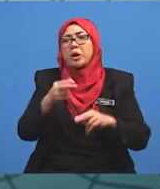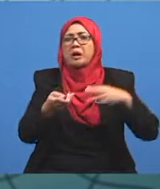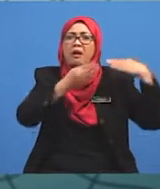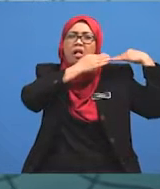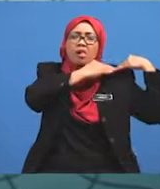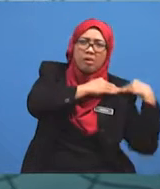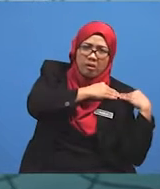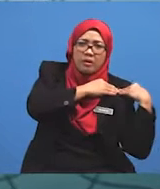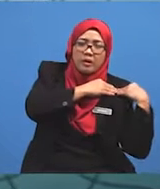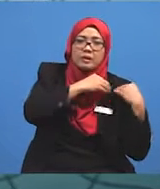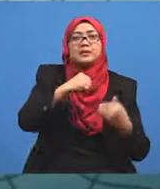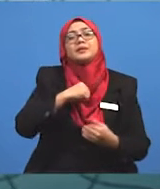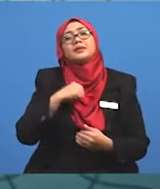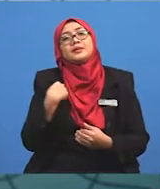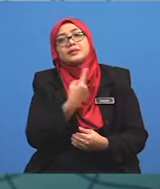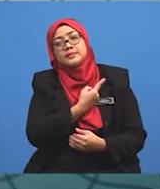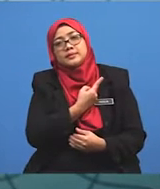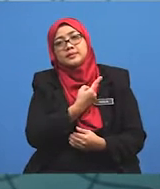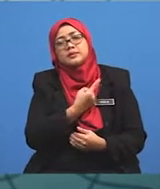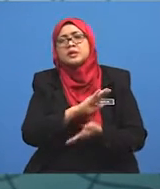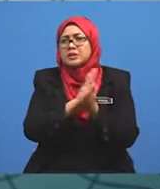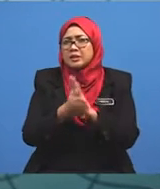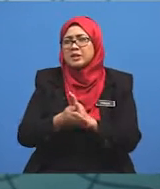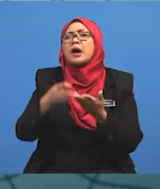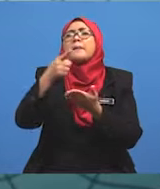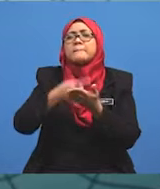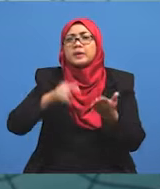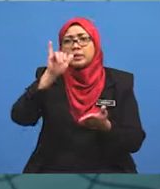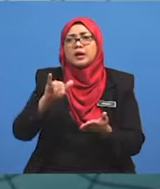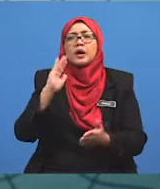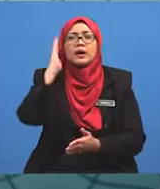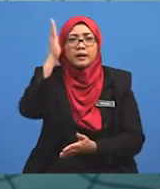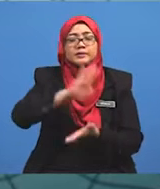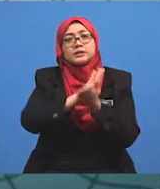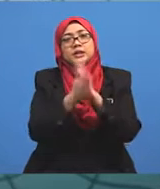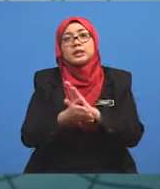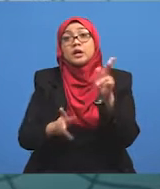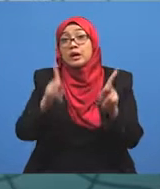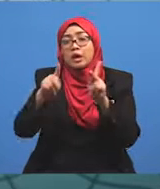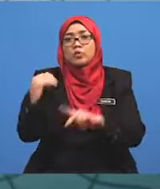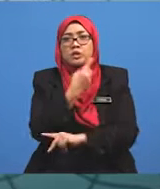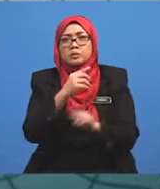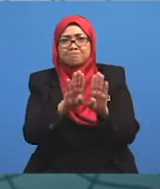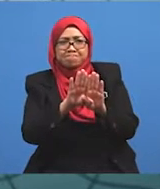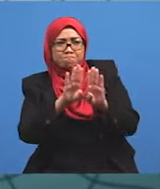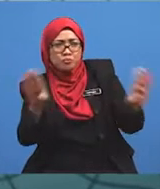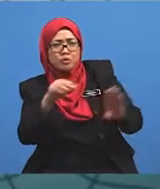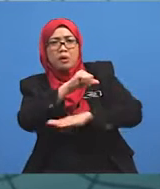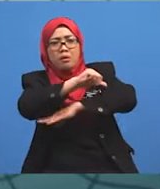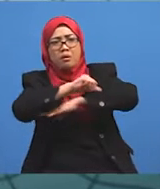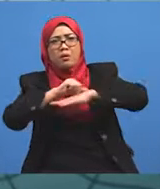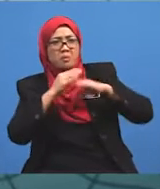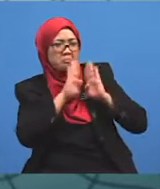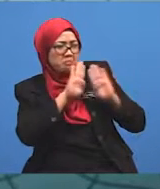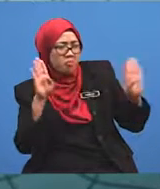Jadi murid-murid, apakah yang akan berlaku akibat menderakan aurat? Akibat yang akan berlaku sebenarnya amat